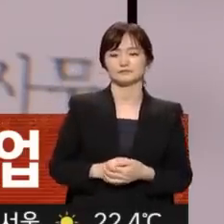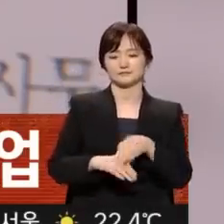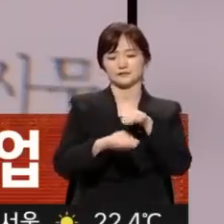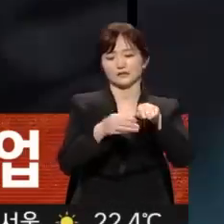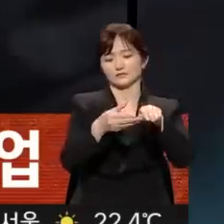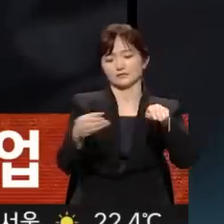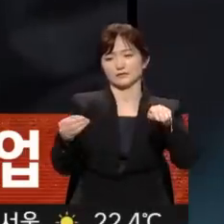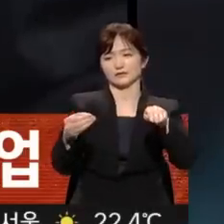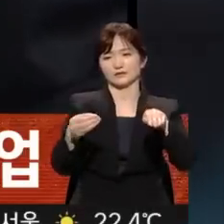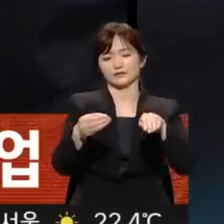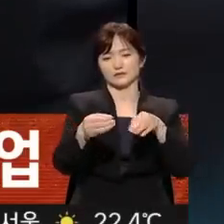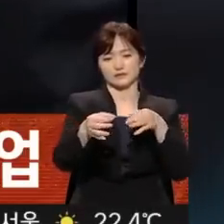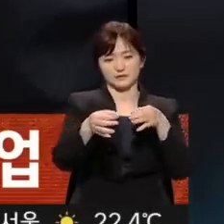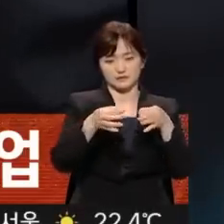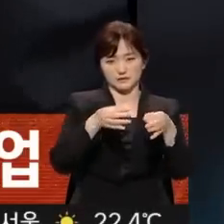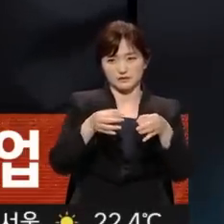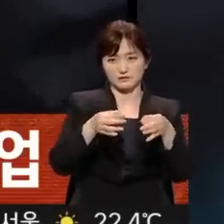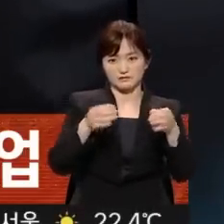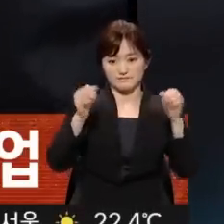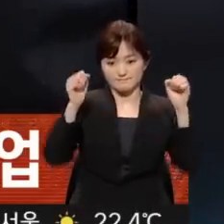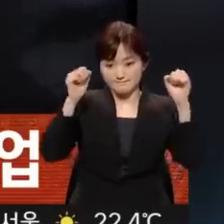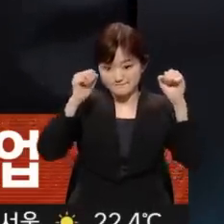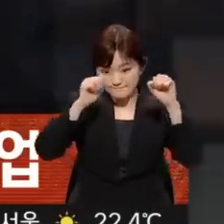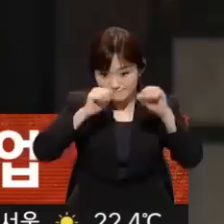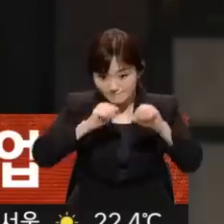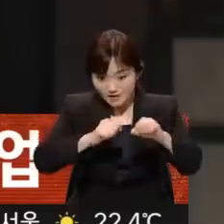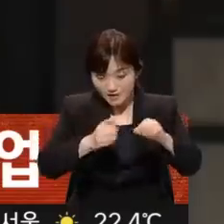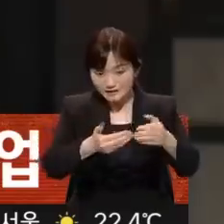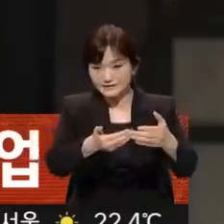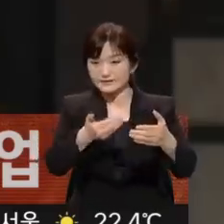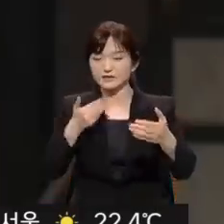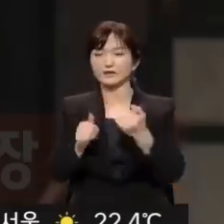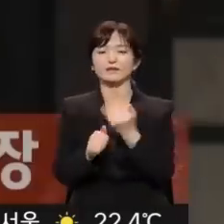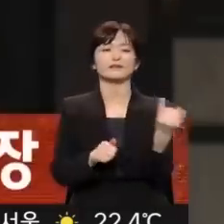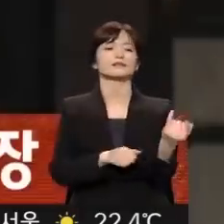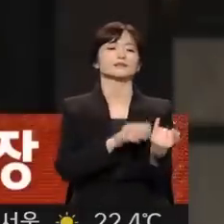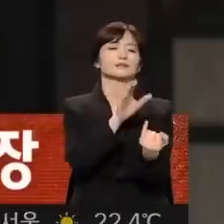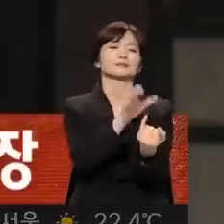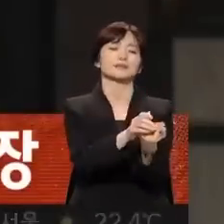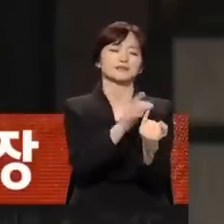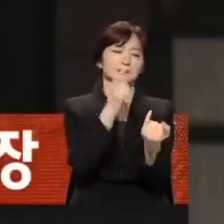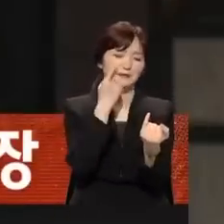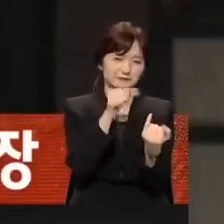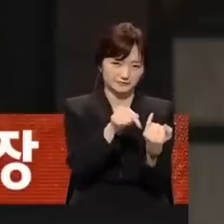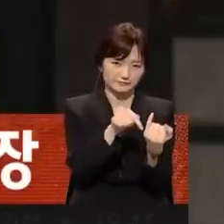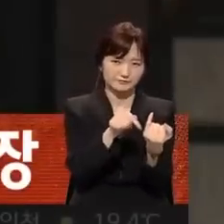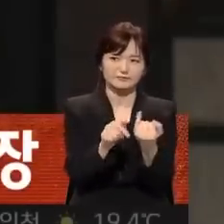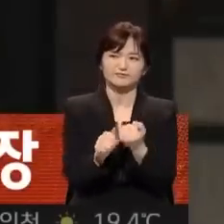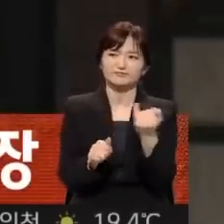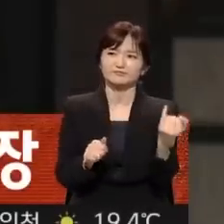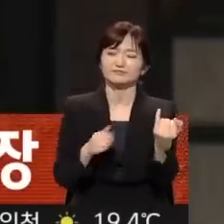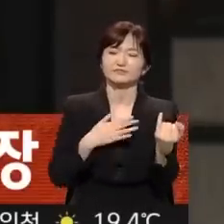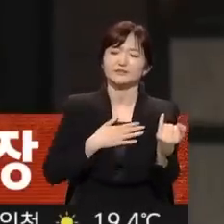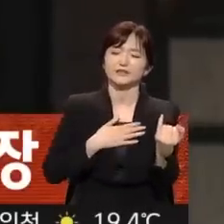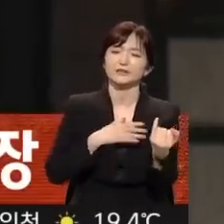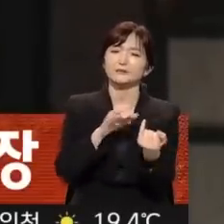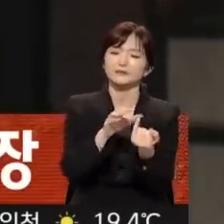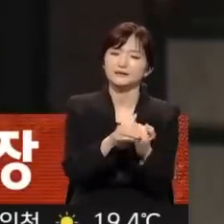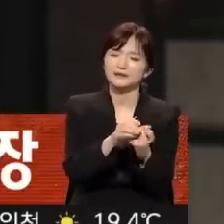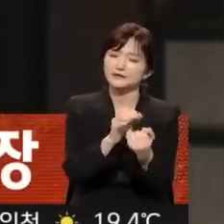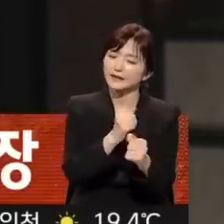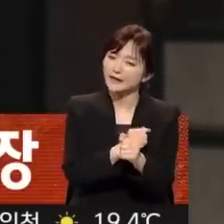업체가 파산 직전까지 간 상황에서 아내 보고 한번 해보라 그런 건지 아니면 아내가 자기가 해봐야 되겠다고 한